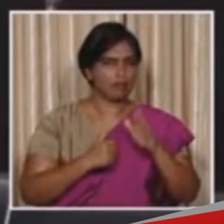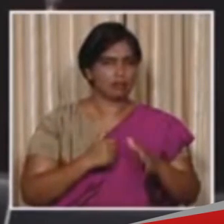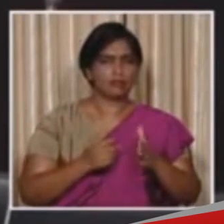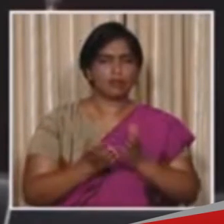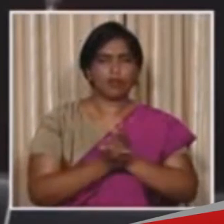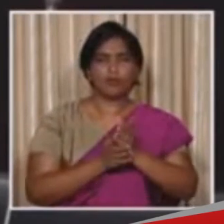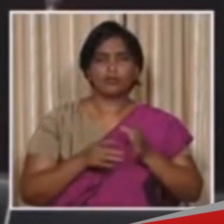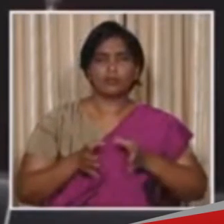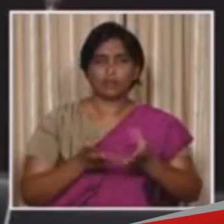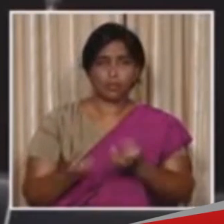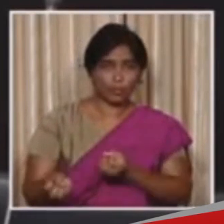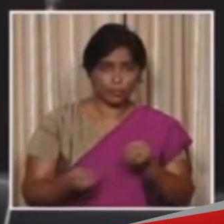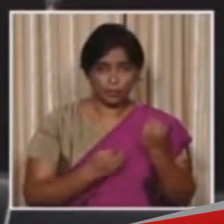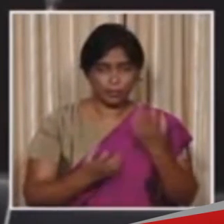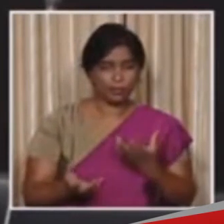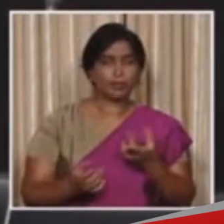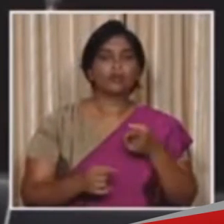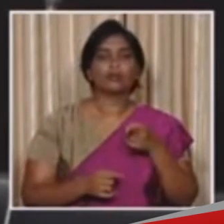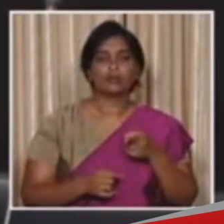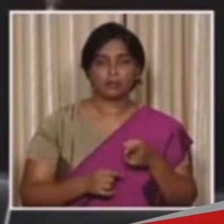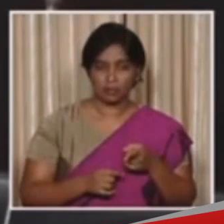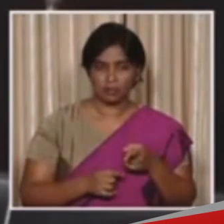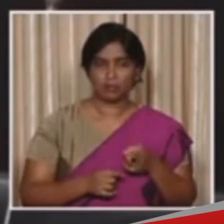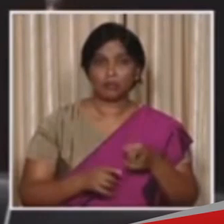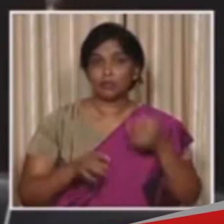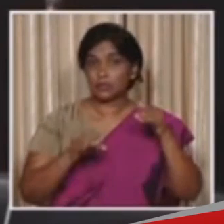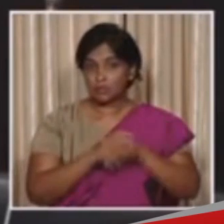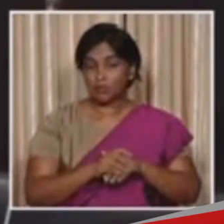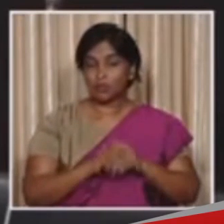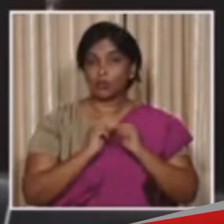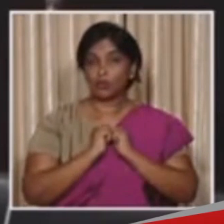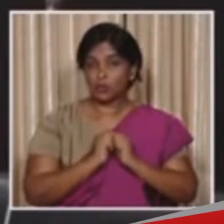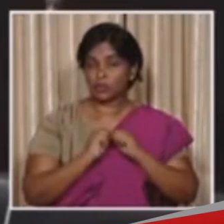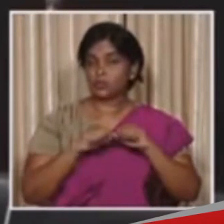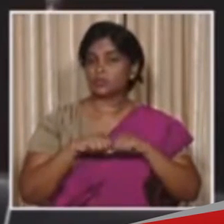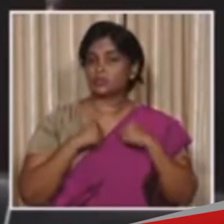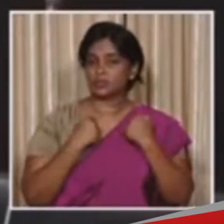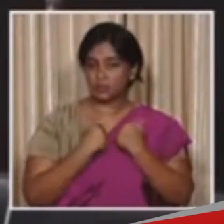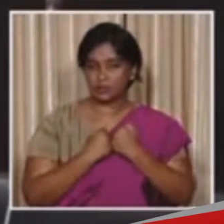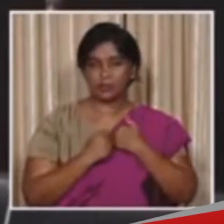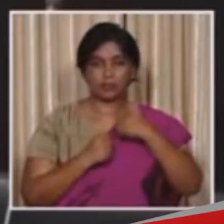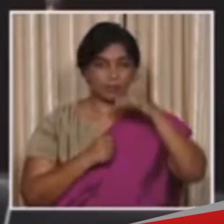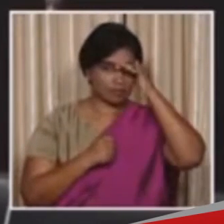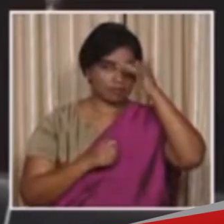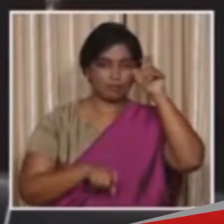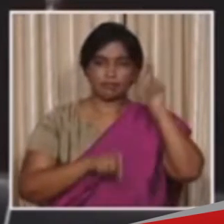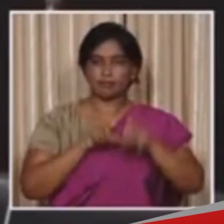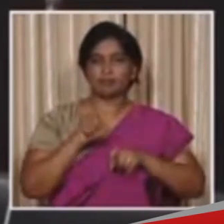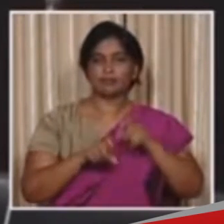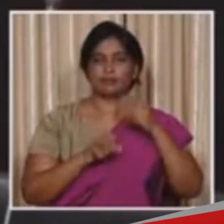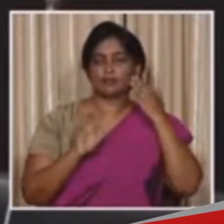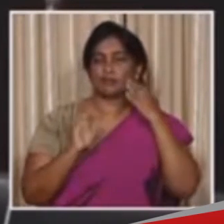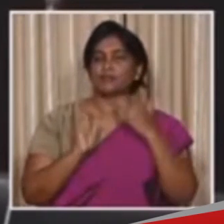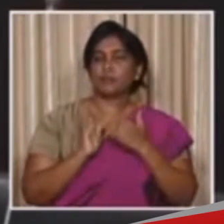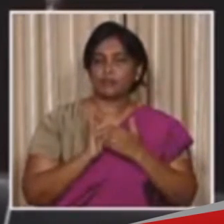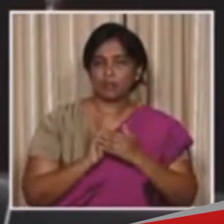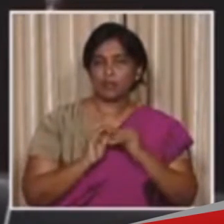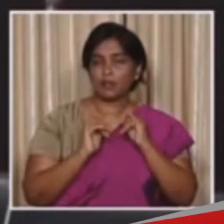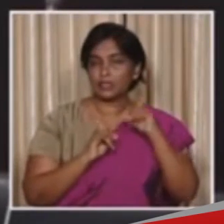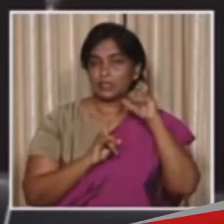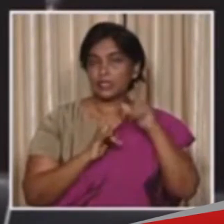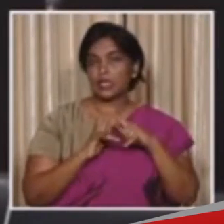පිරි ගලවගෙන යාම පිළිබඳ ඒකට සම්බන්ධ වෘත්තීය සමිතියවල හිටපු නායක කාරකාදීන් පිළිබඳ අපරාධ